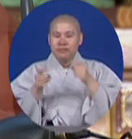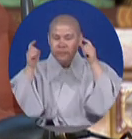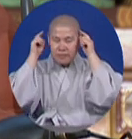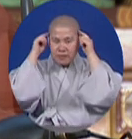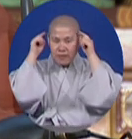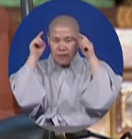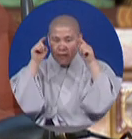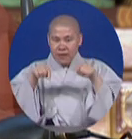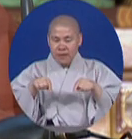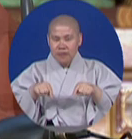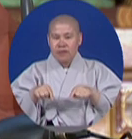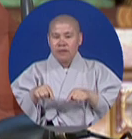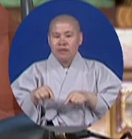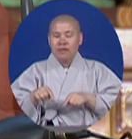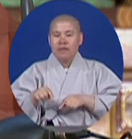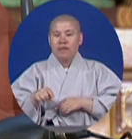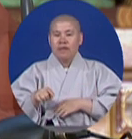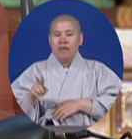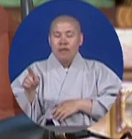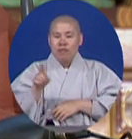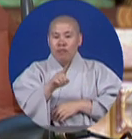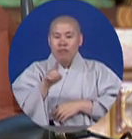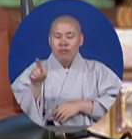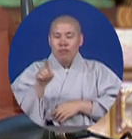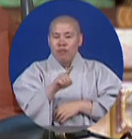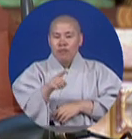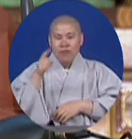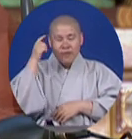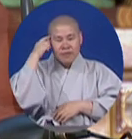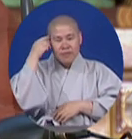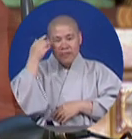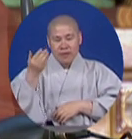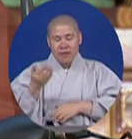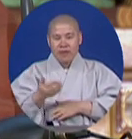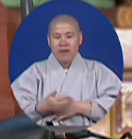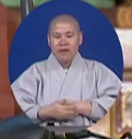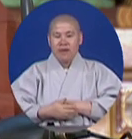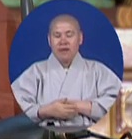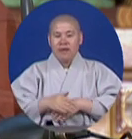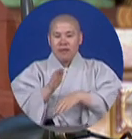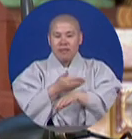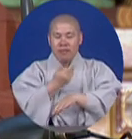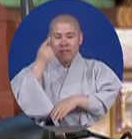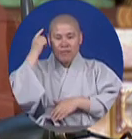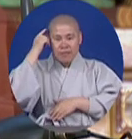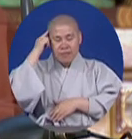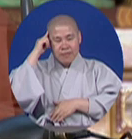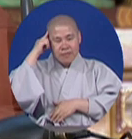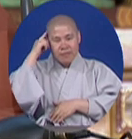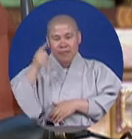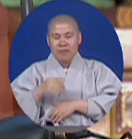어리석은 게 도대체가 뭐냐? 이제 이게 망상인데